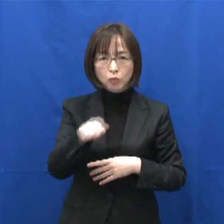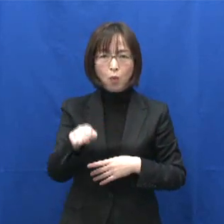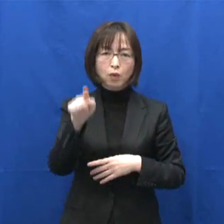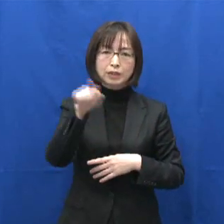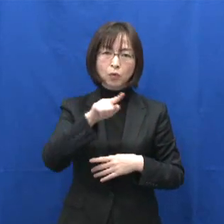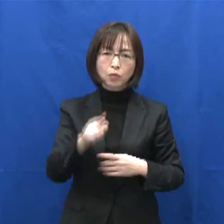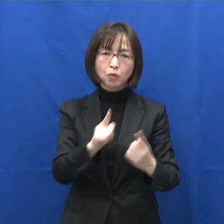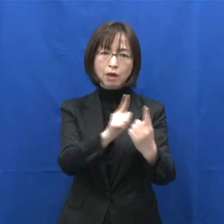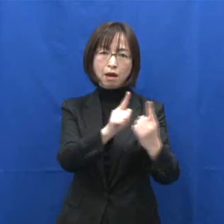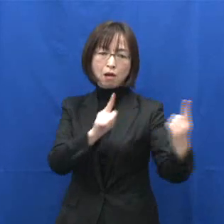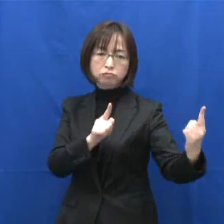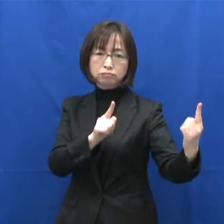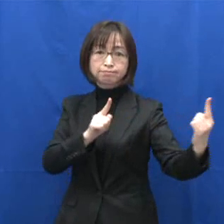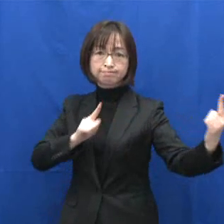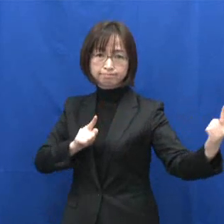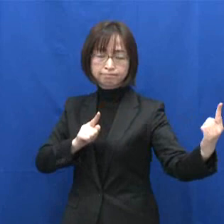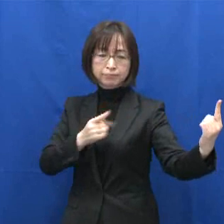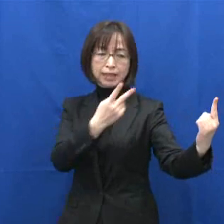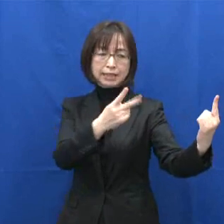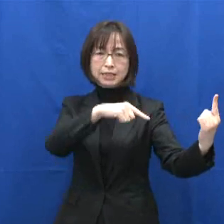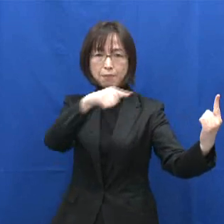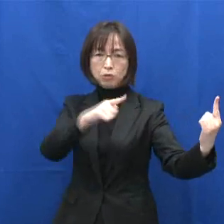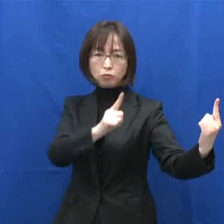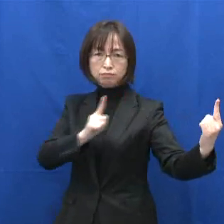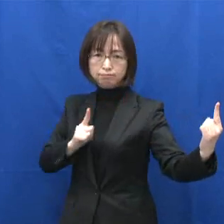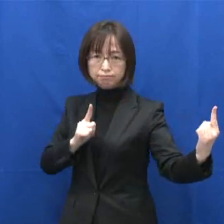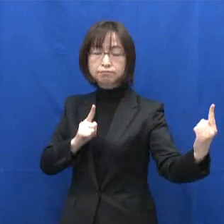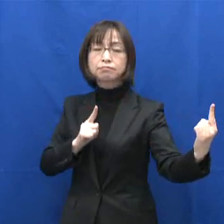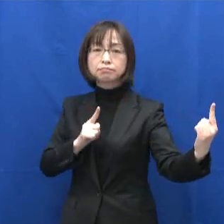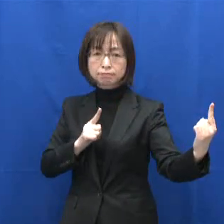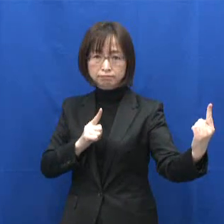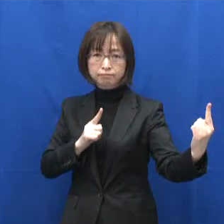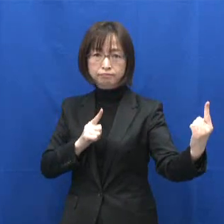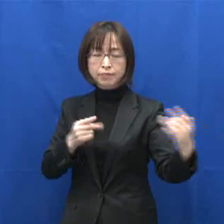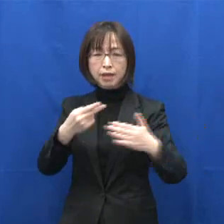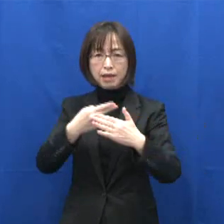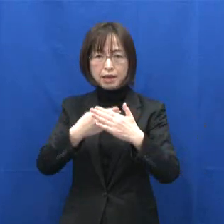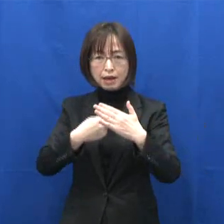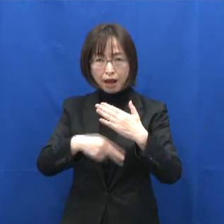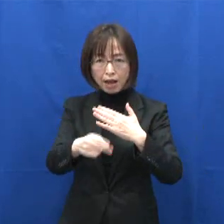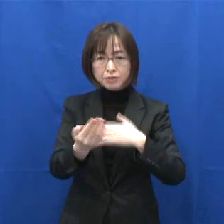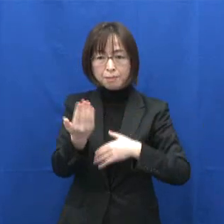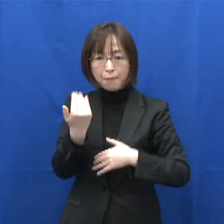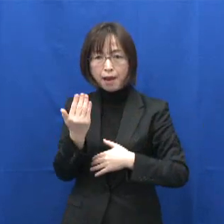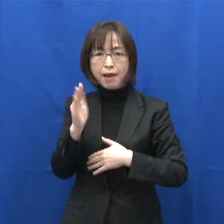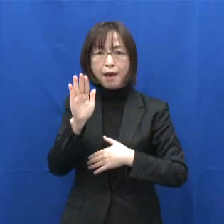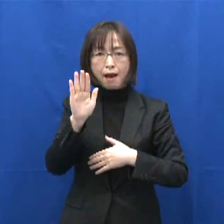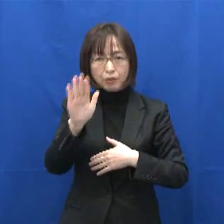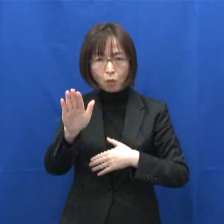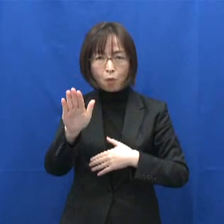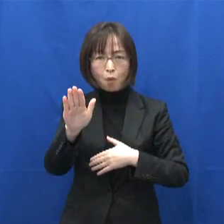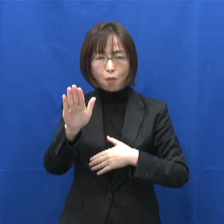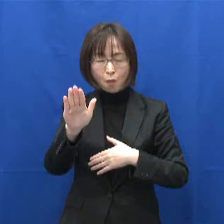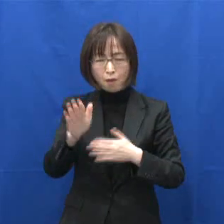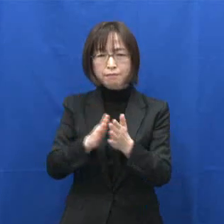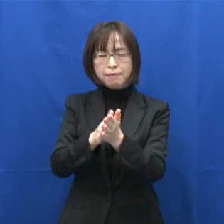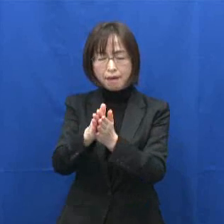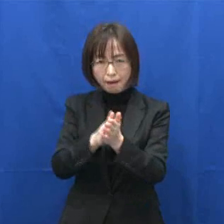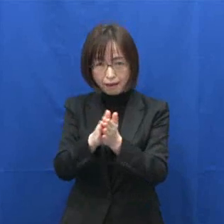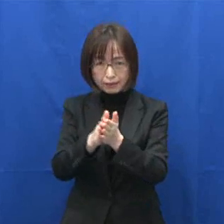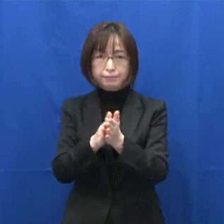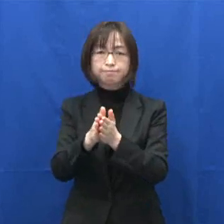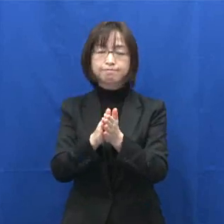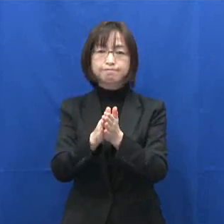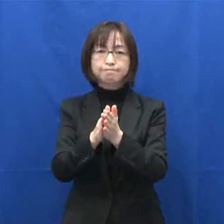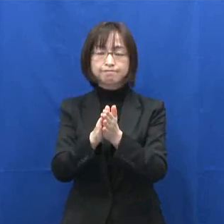間隔を約2メートル確保し、外出前後の前後にはこまめな手洗い、